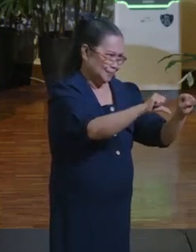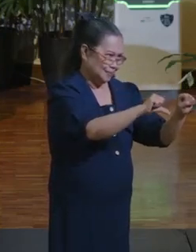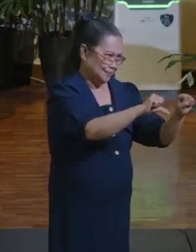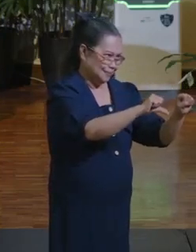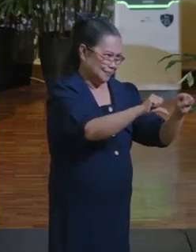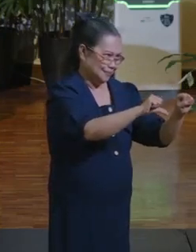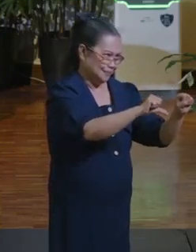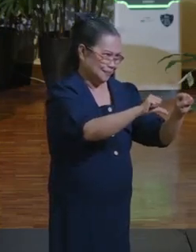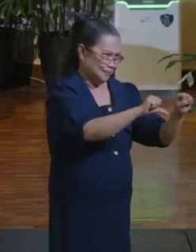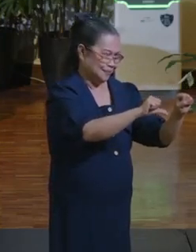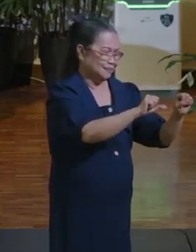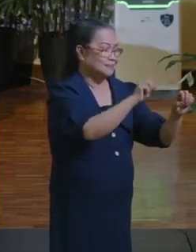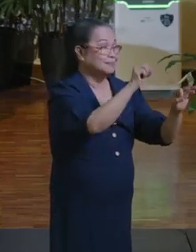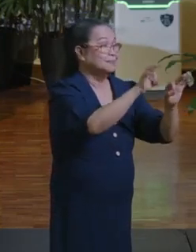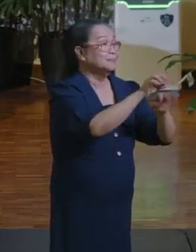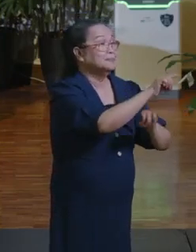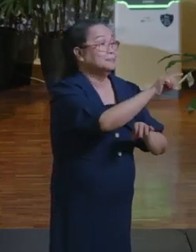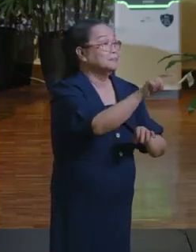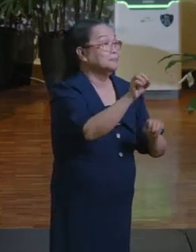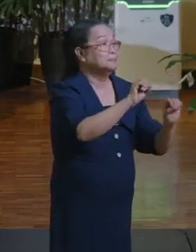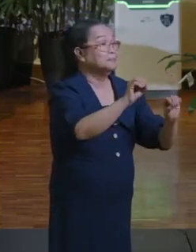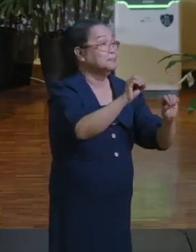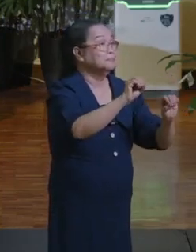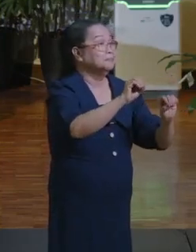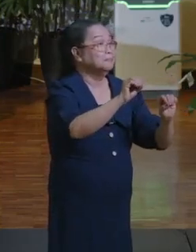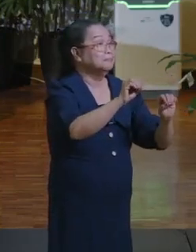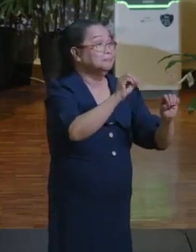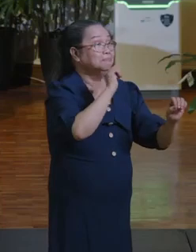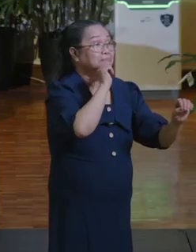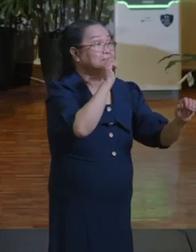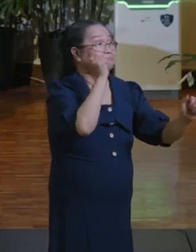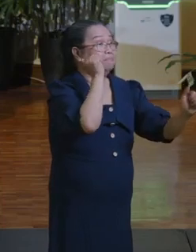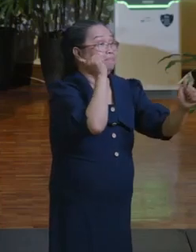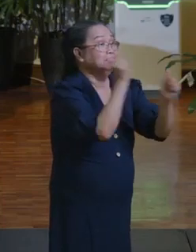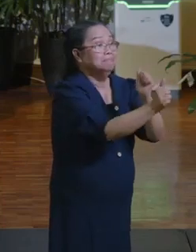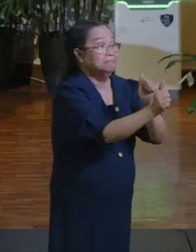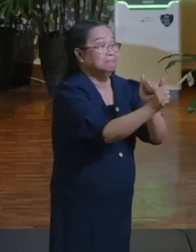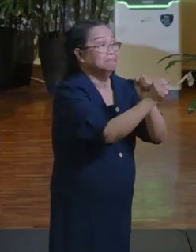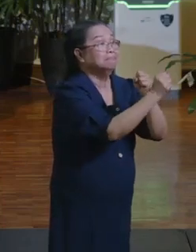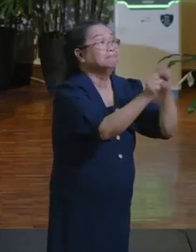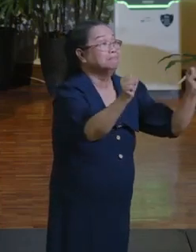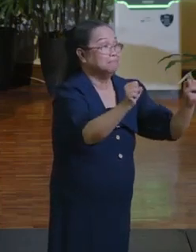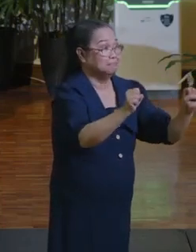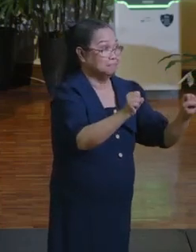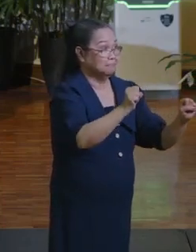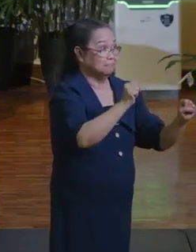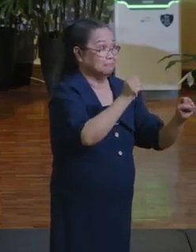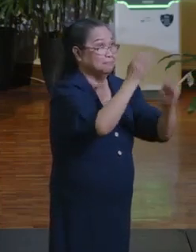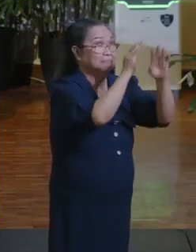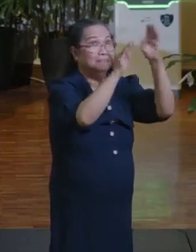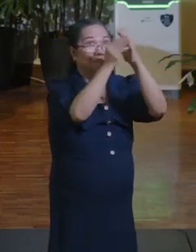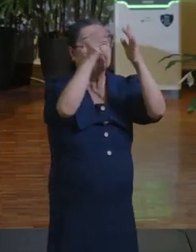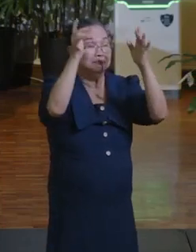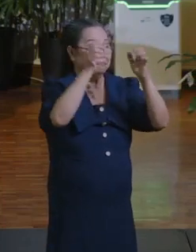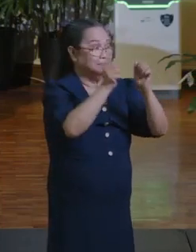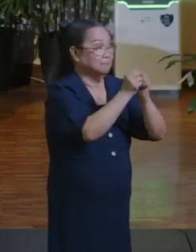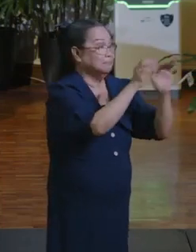Kaibigan, wala pong mararating yung ganong klaseng gawa.